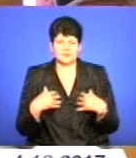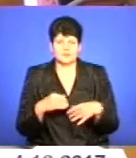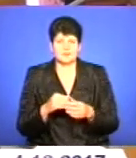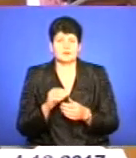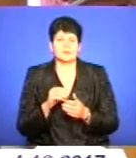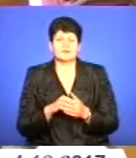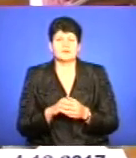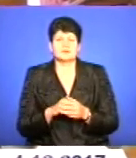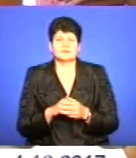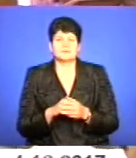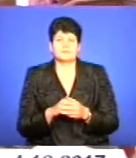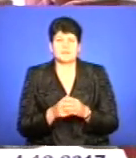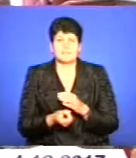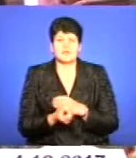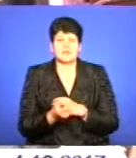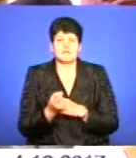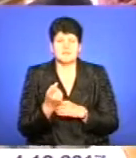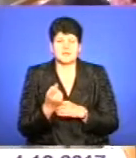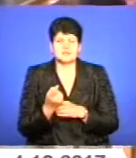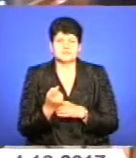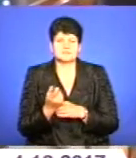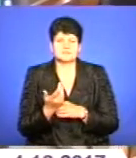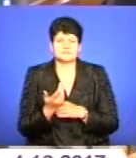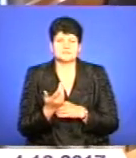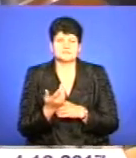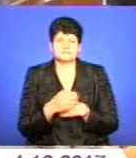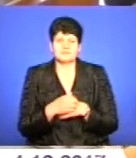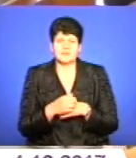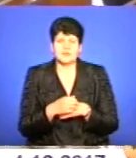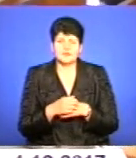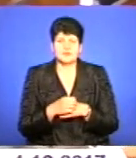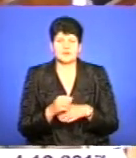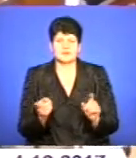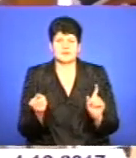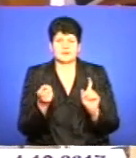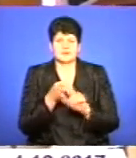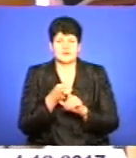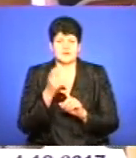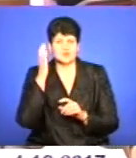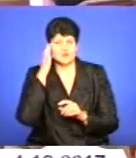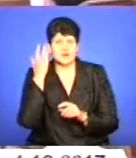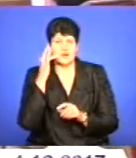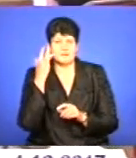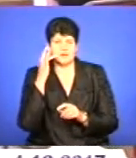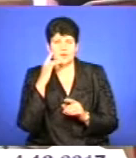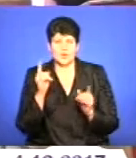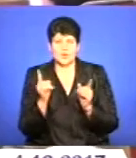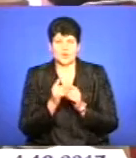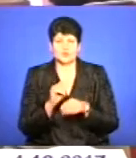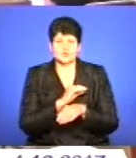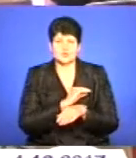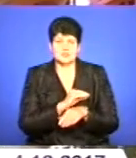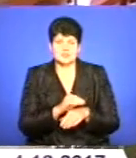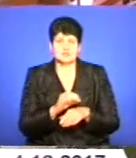норочка. Появилась эта кошка от вязки черной американской короткошерстной кошки и